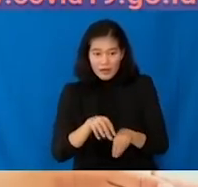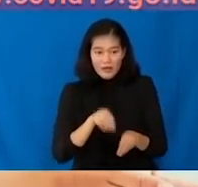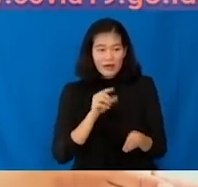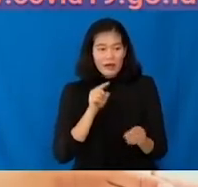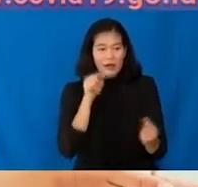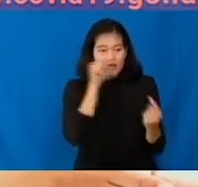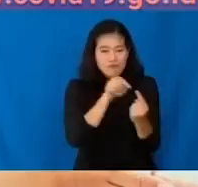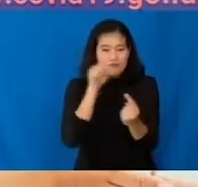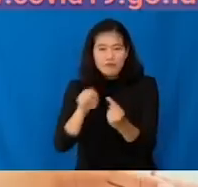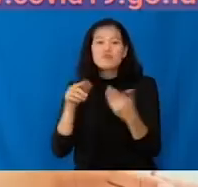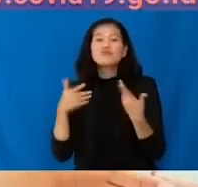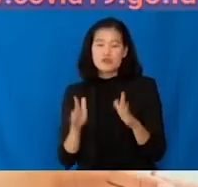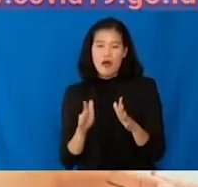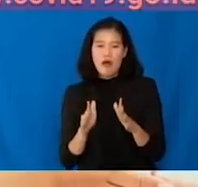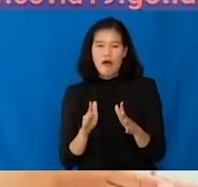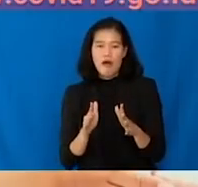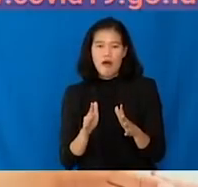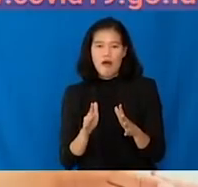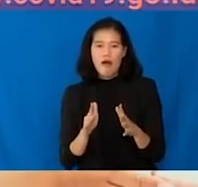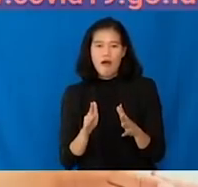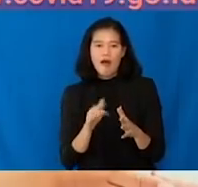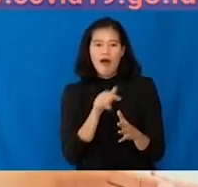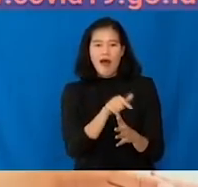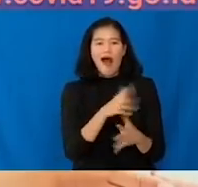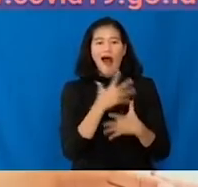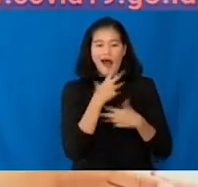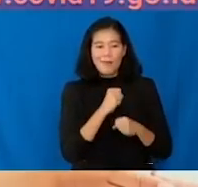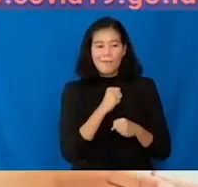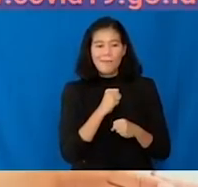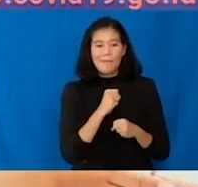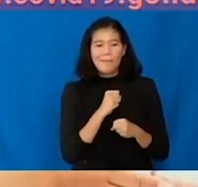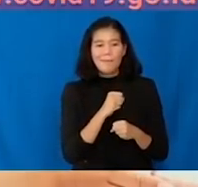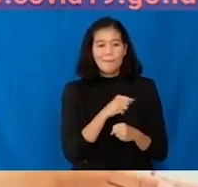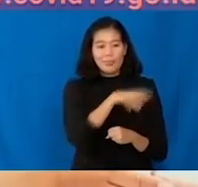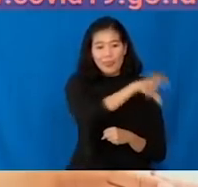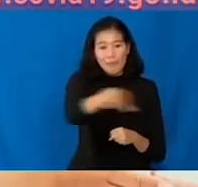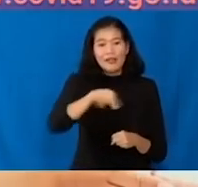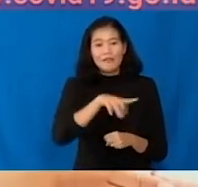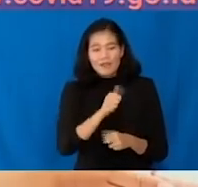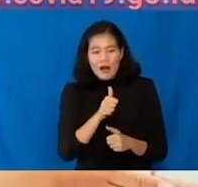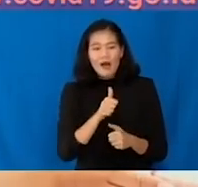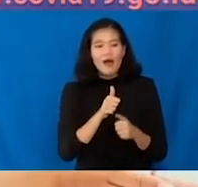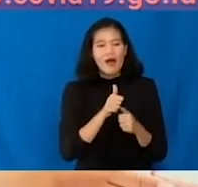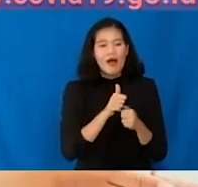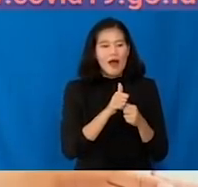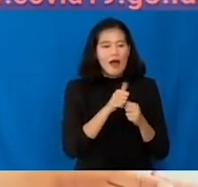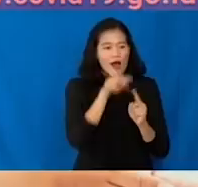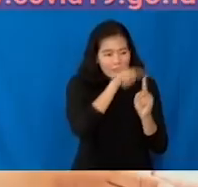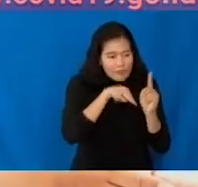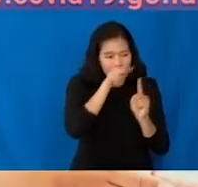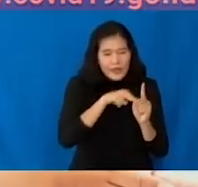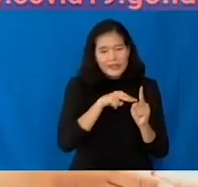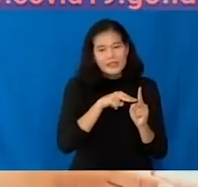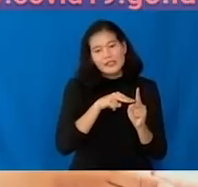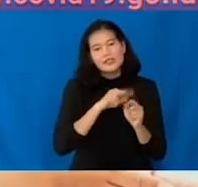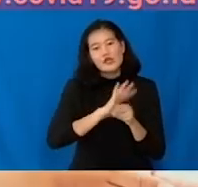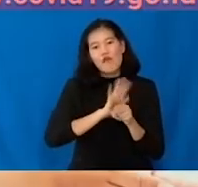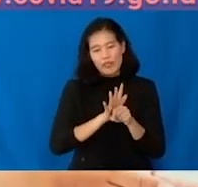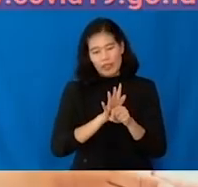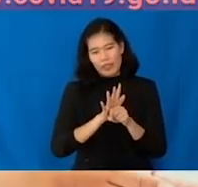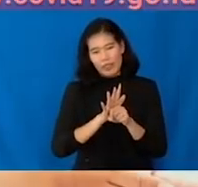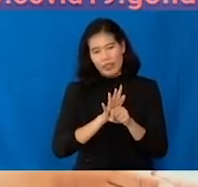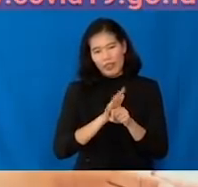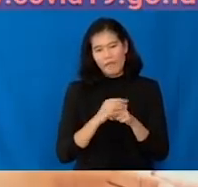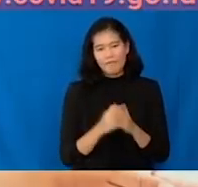konversi agar mampu melaksanakan pemeriksaan covert 19 tentunya dengan mendatangkan catridge